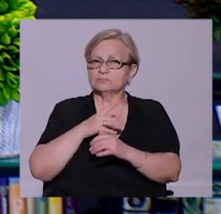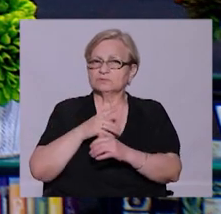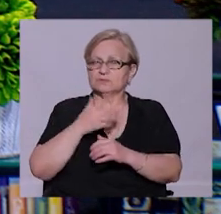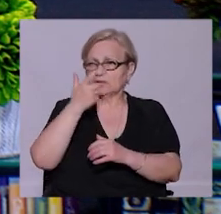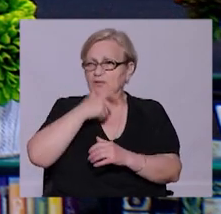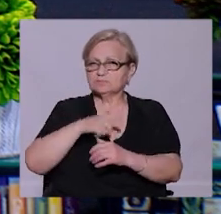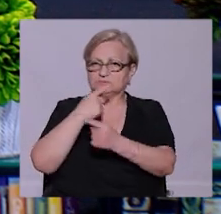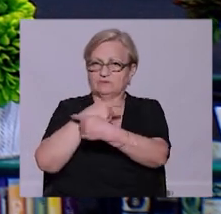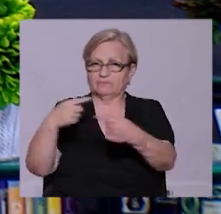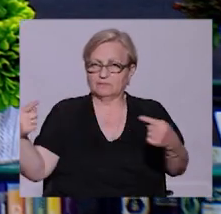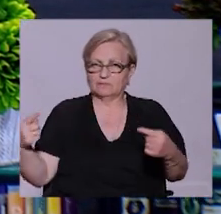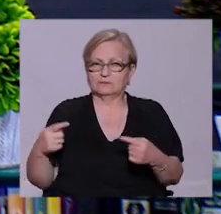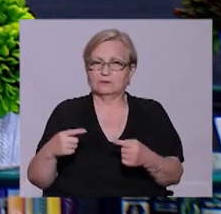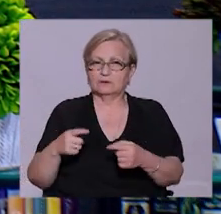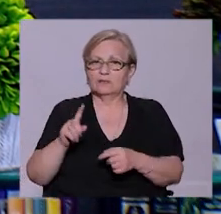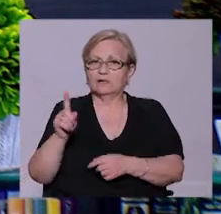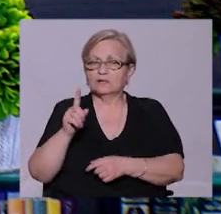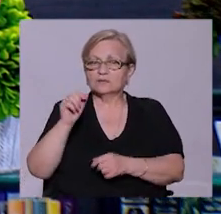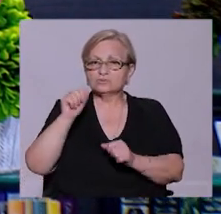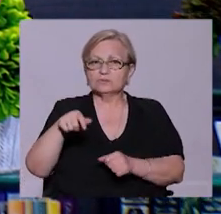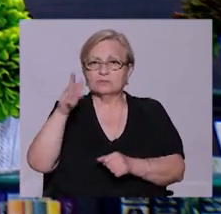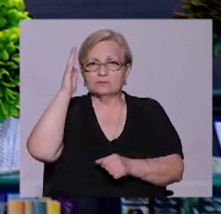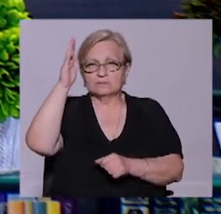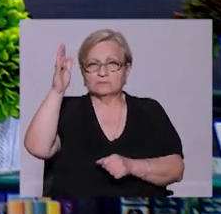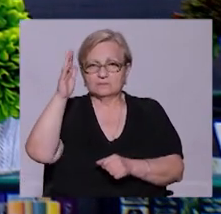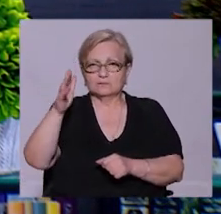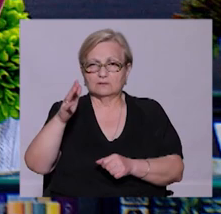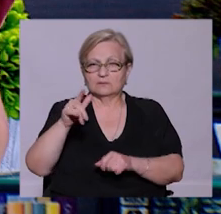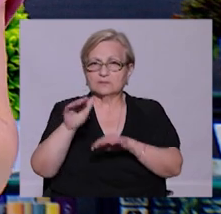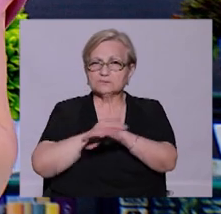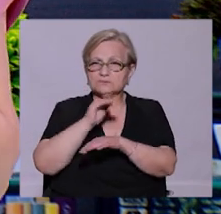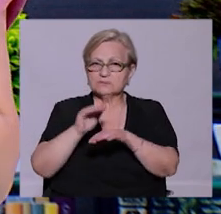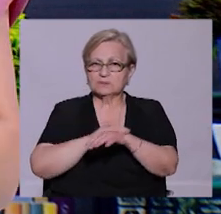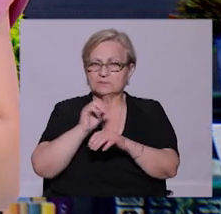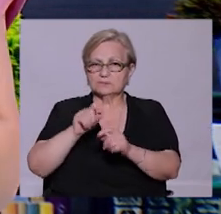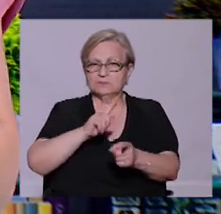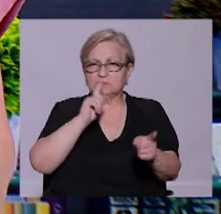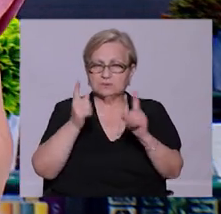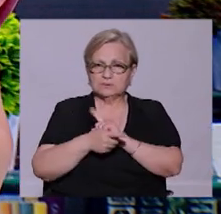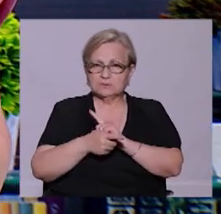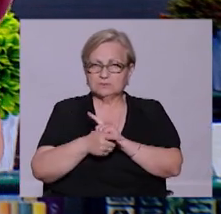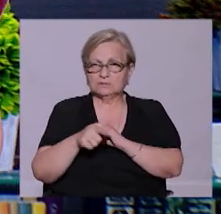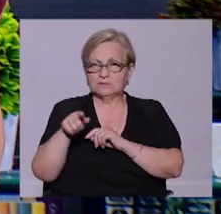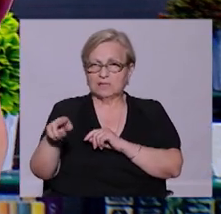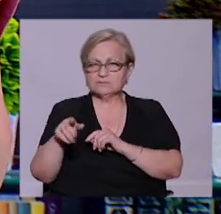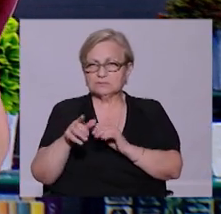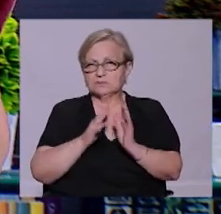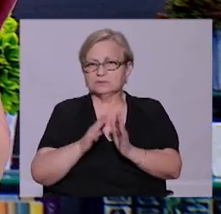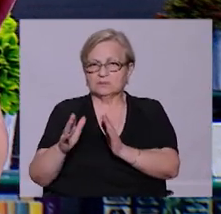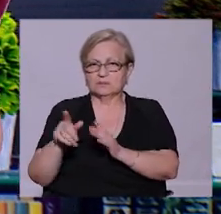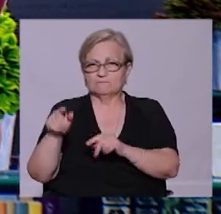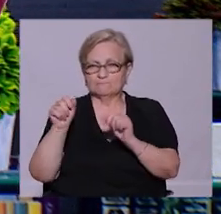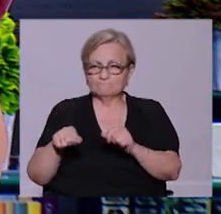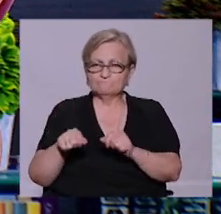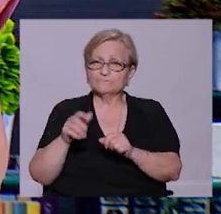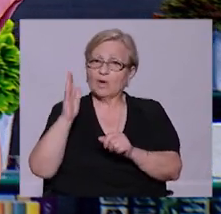ასევე უჩვენებს იმ გზას, თუ რა შეიძლება მოყვეს, რა სასიკეთო ცვლილებები შეიძლება მოყვეს ასეთ ქცევას. ანუ იგი